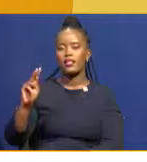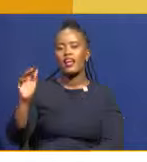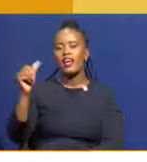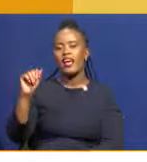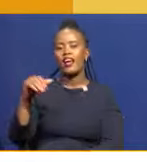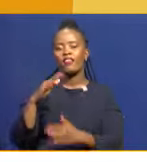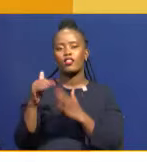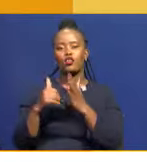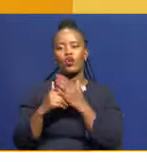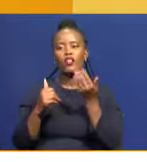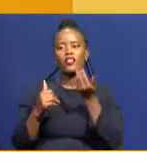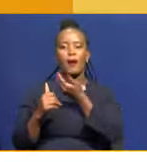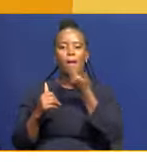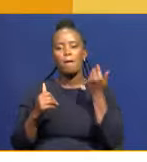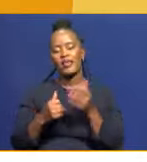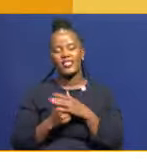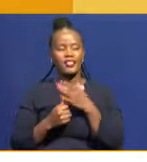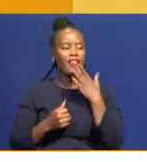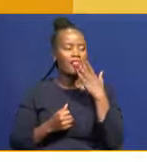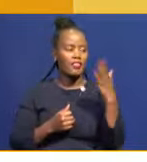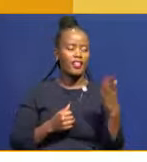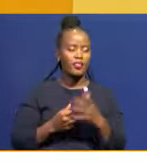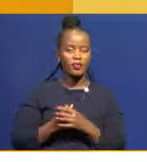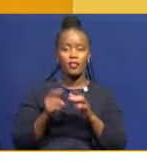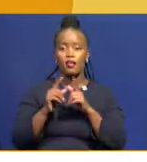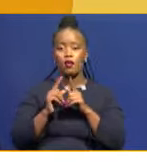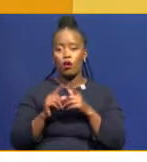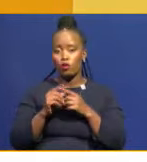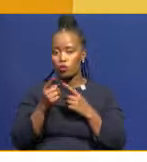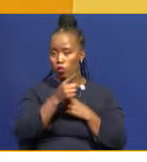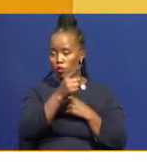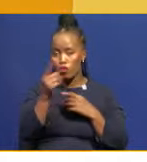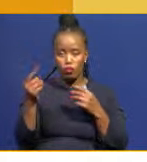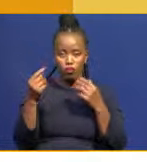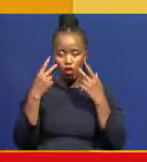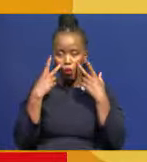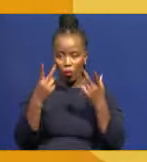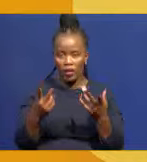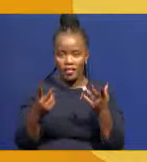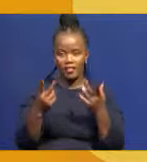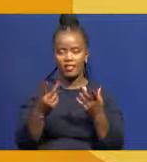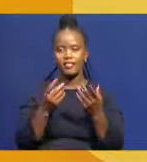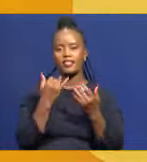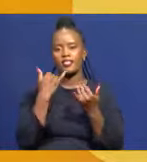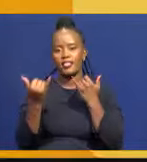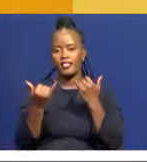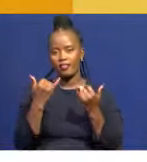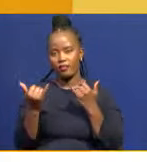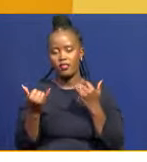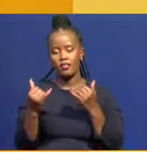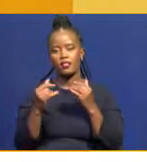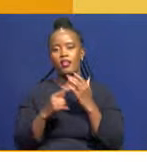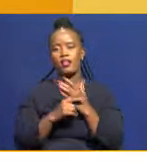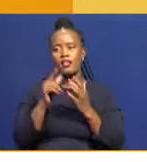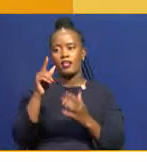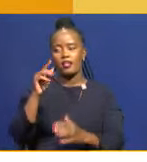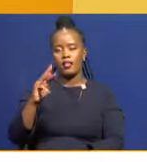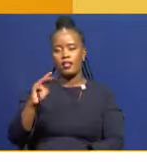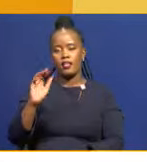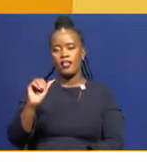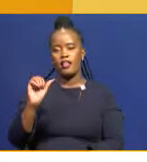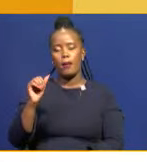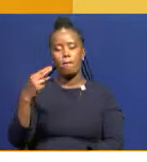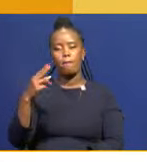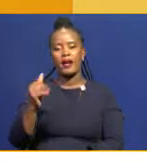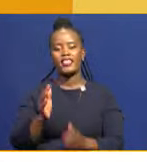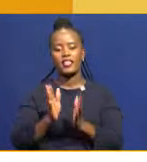sana, nimeshukuru. Asante. Naam. Asante pia wewe mtazamaji kwa kutenga muda wako kuungana nami kwenye mazungumzo yetu ya Tamrini. Kasichana Masha ndio jina langu.